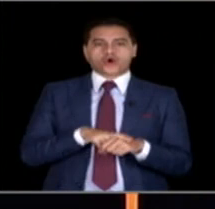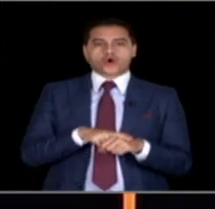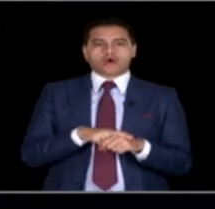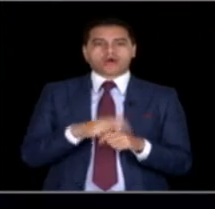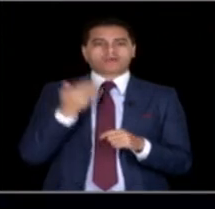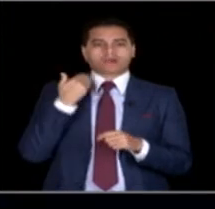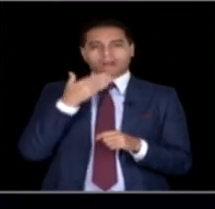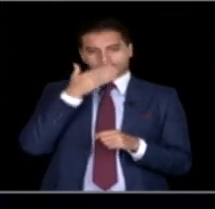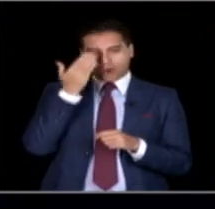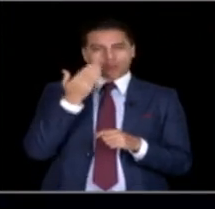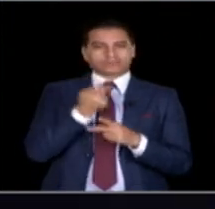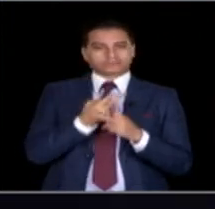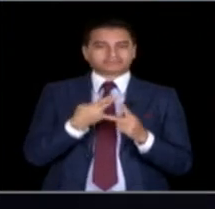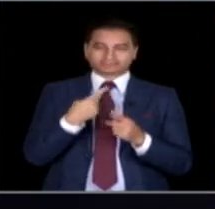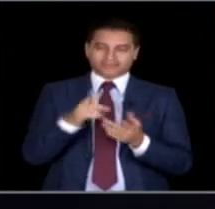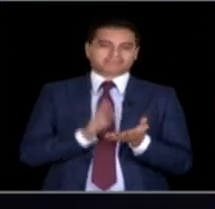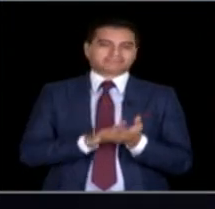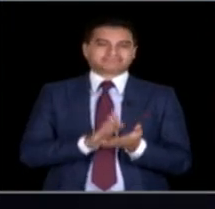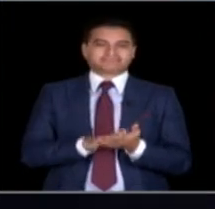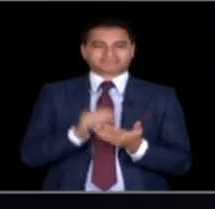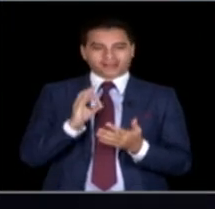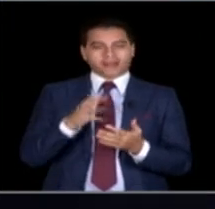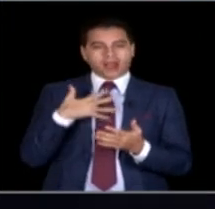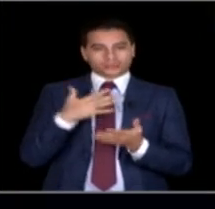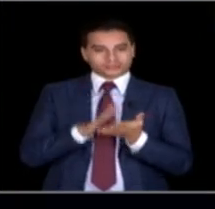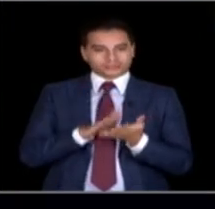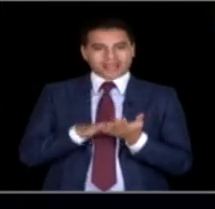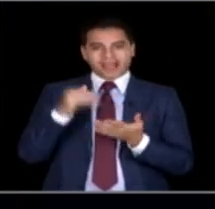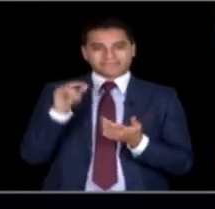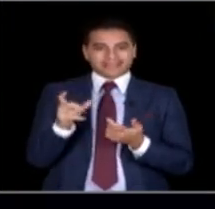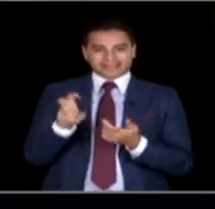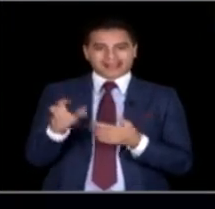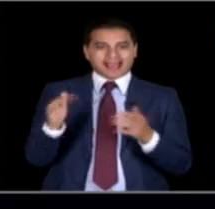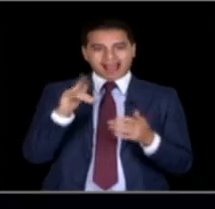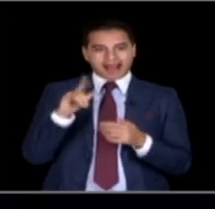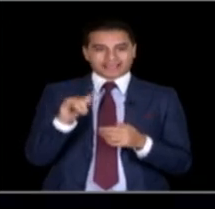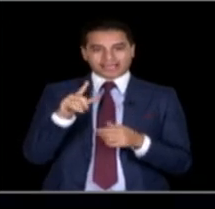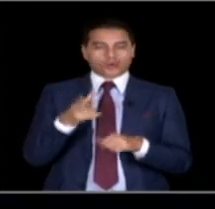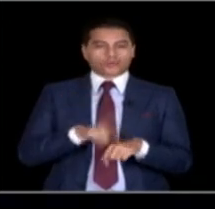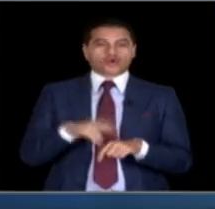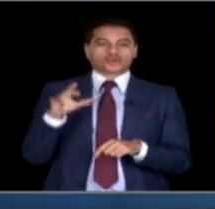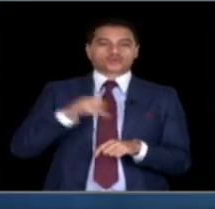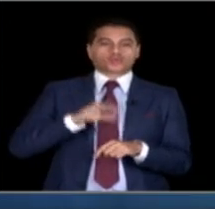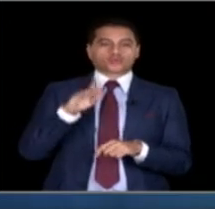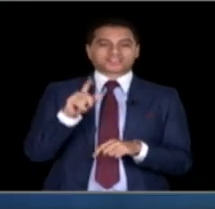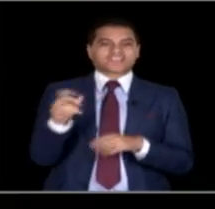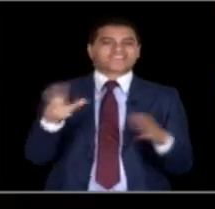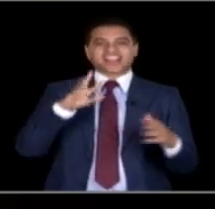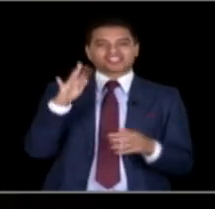رقم مجهول. برافو عليك. طبعاً إحنا عايزين نحيي أمينة خليل ويوسف الشريف.